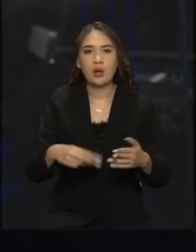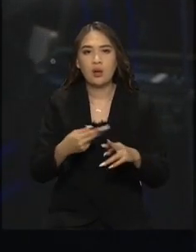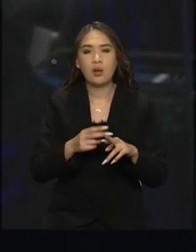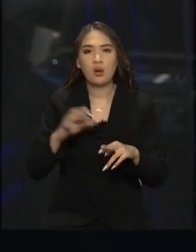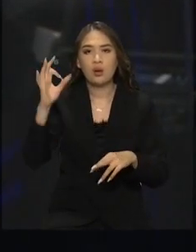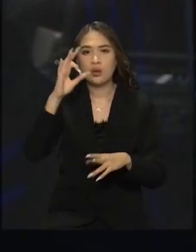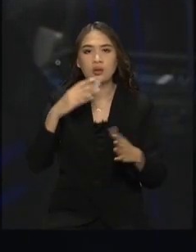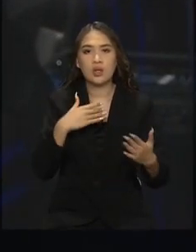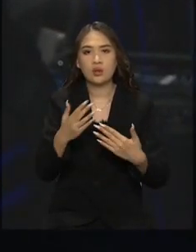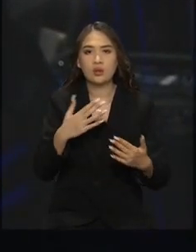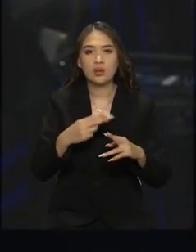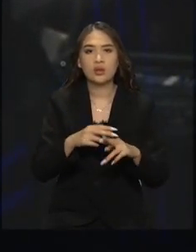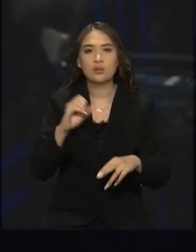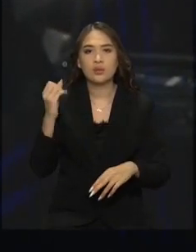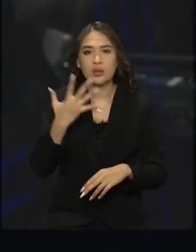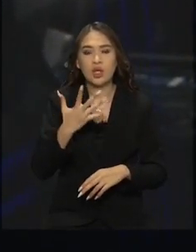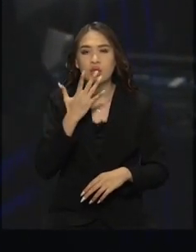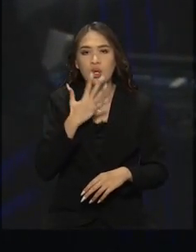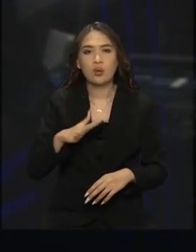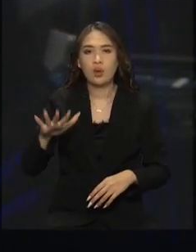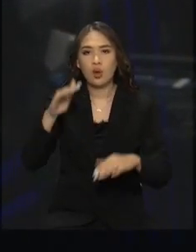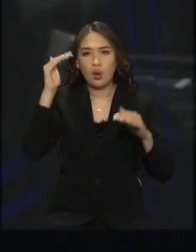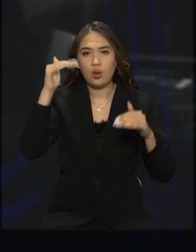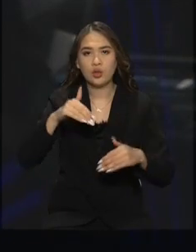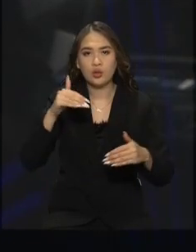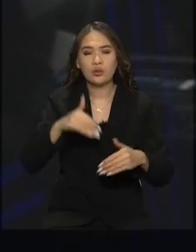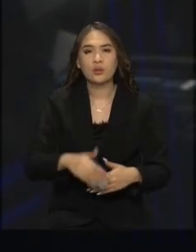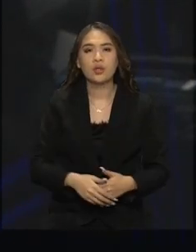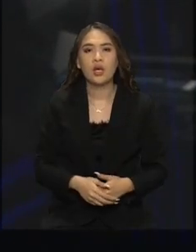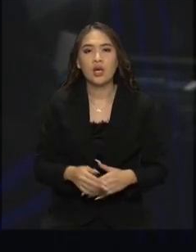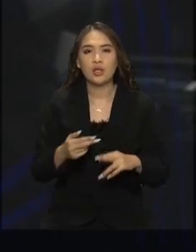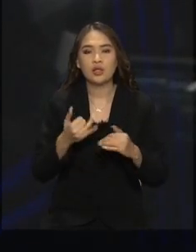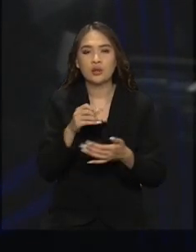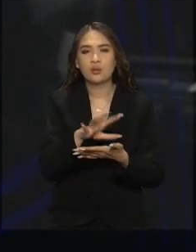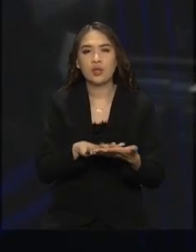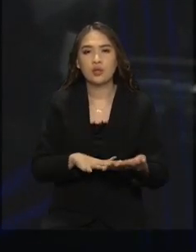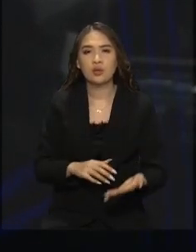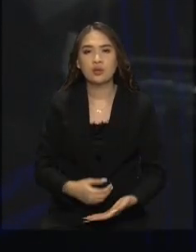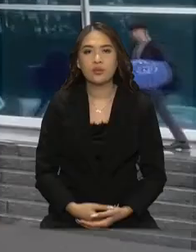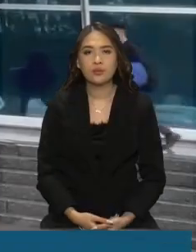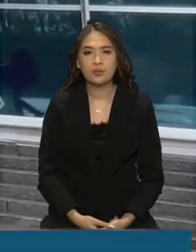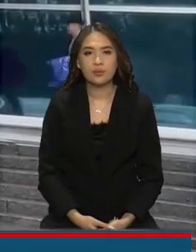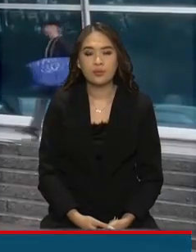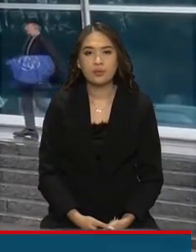о сотрудничестве с 5 зарубежными колледжами. Мои коллеги продолжат тему.